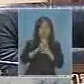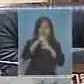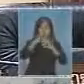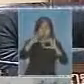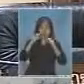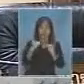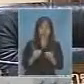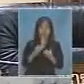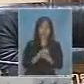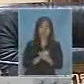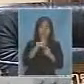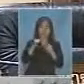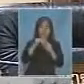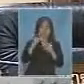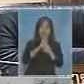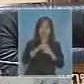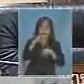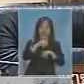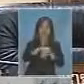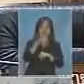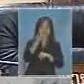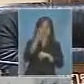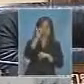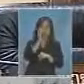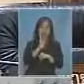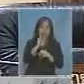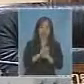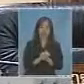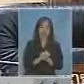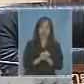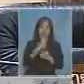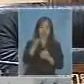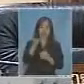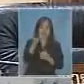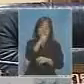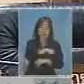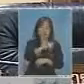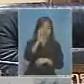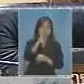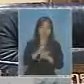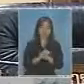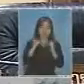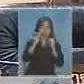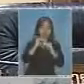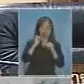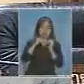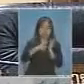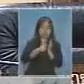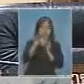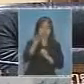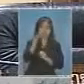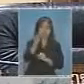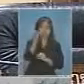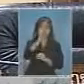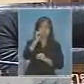ลนี้รับจำนำข้าวเปลือกนะไม่ได้รับจำนำข้าวสารและไม่เคยรับจำนำข้าวเหนียว